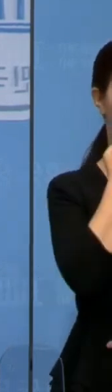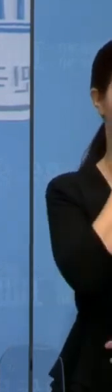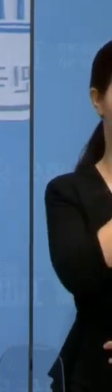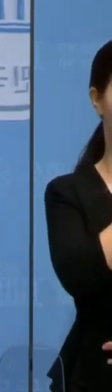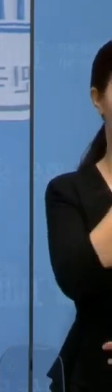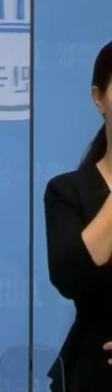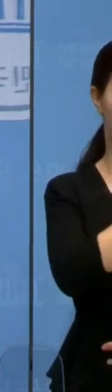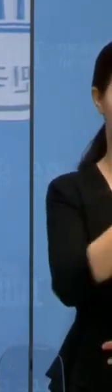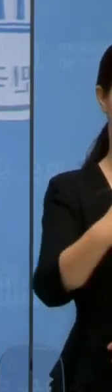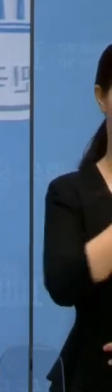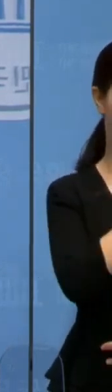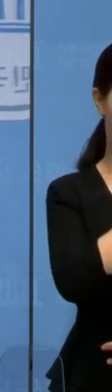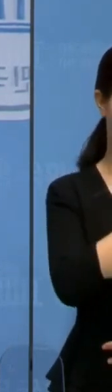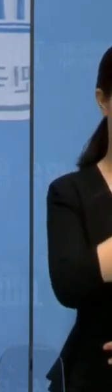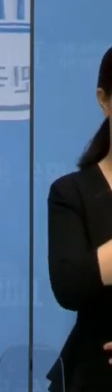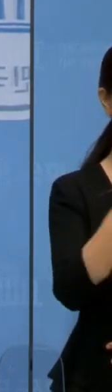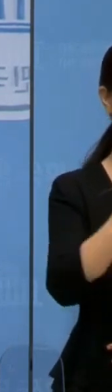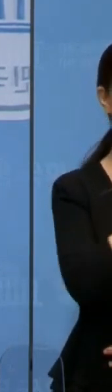투표가 시작되었습니다.